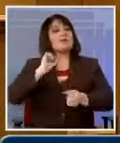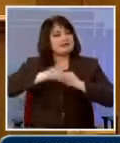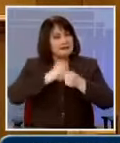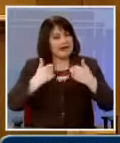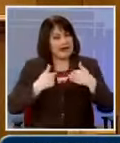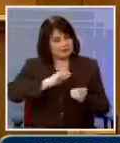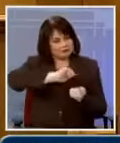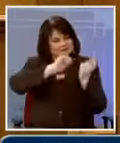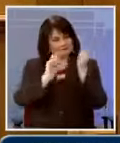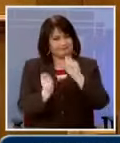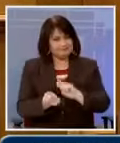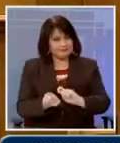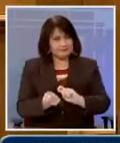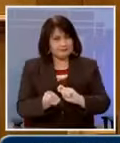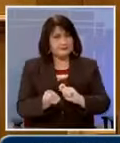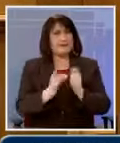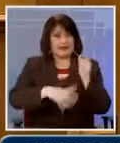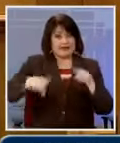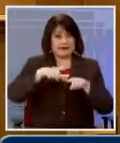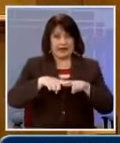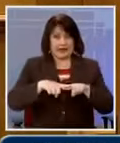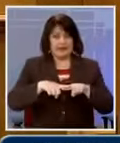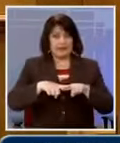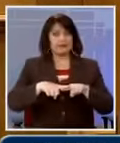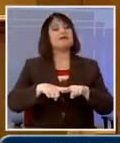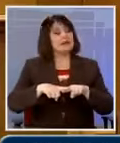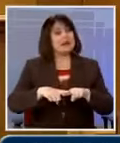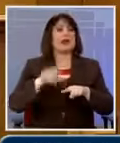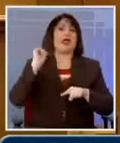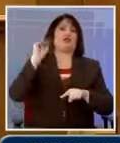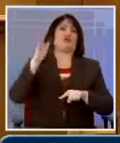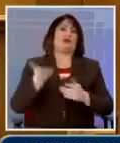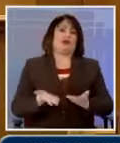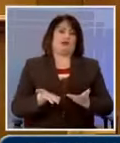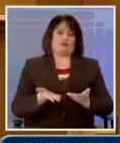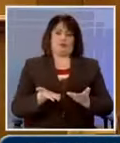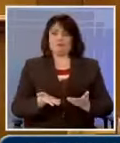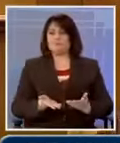να ανατρέψουμε τόσο στο εσωτερικό όσο και στο εξωτερικό,